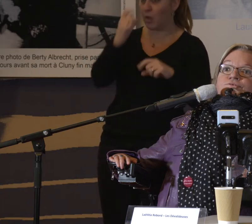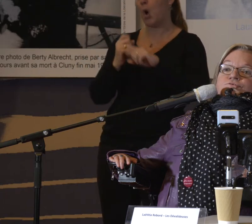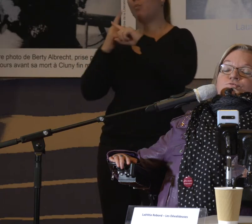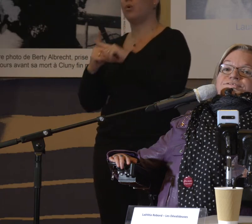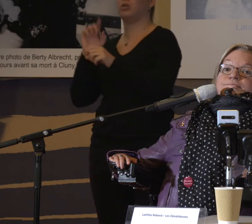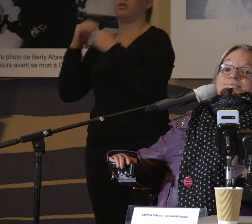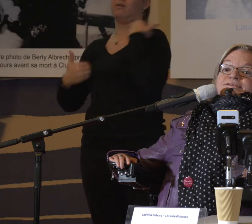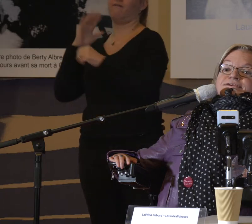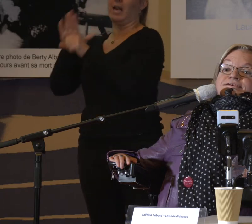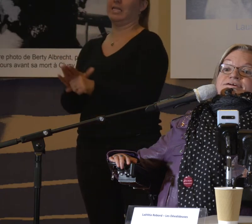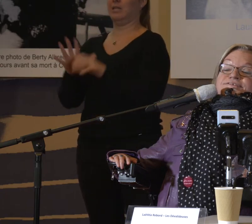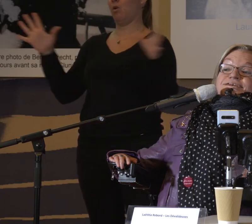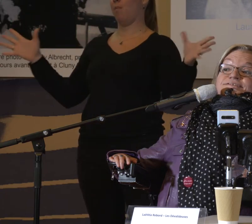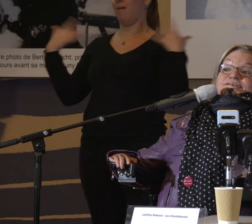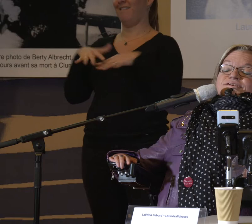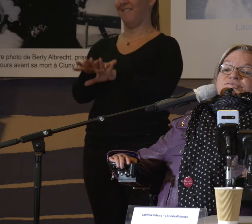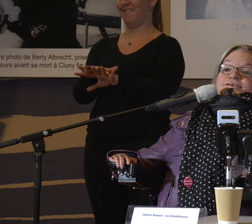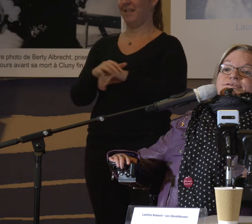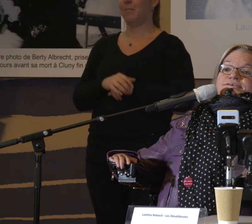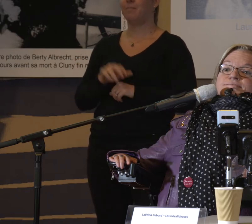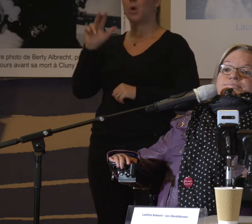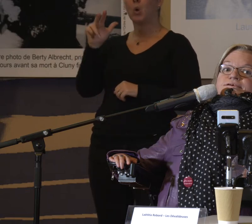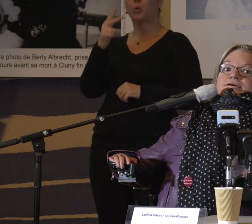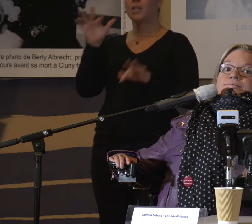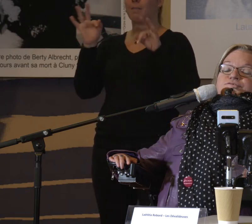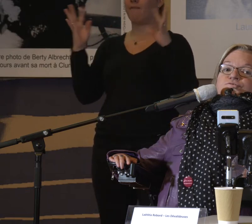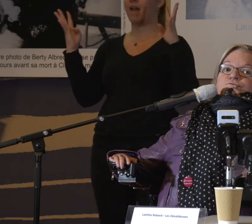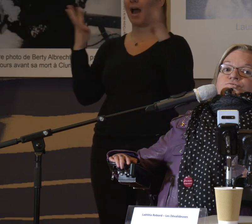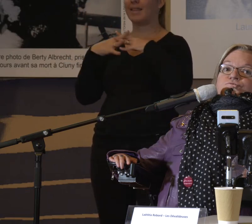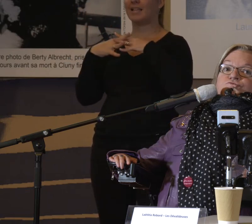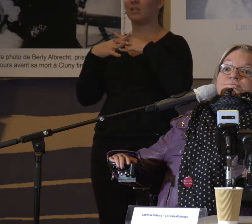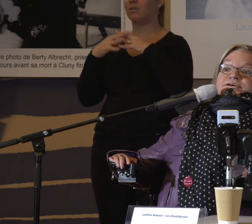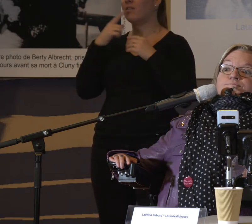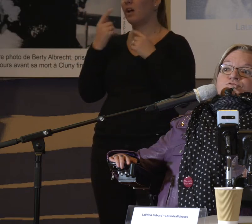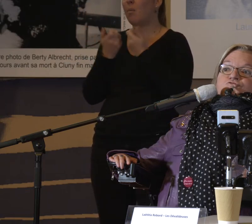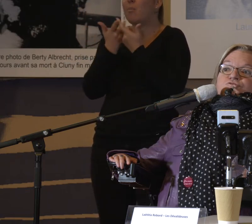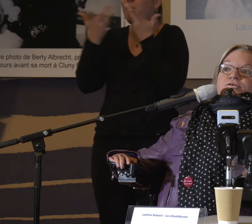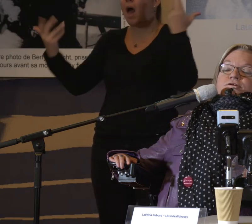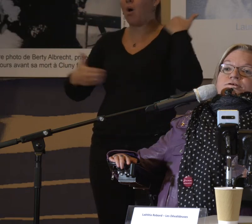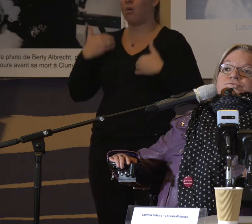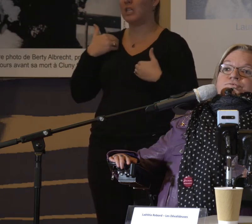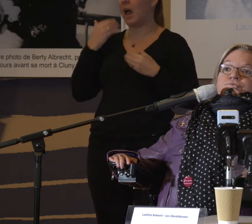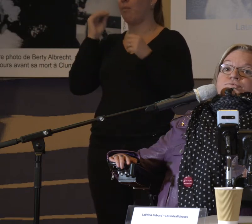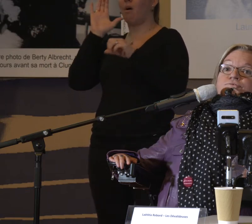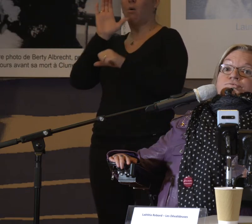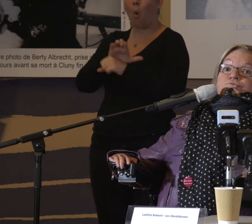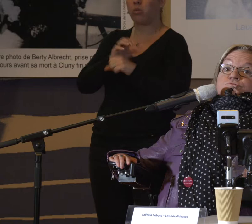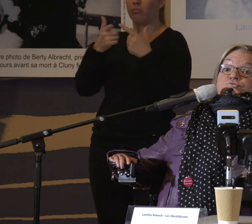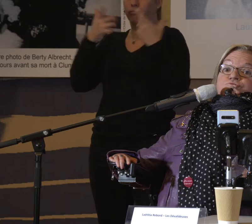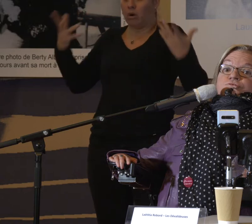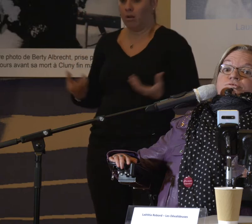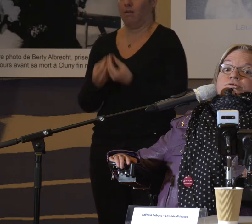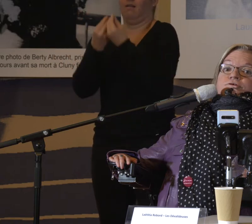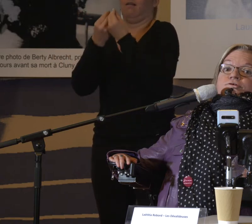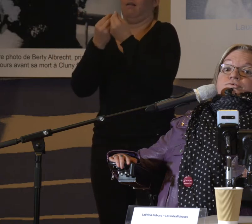Notre troisième pilier, c'est l'intersectionnalité, parce que nous sommes très proches de